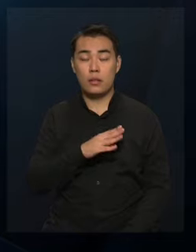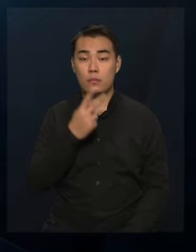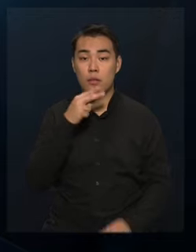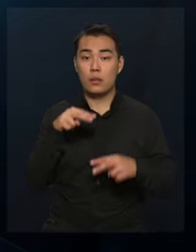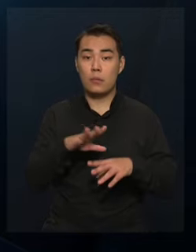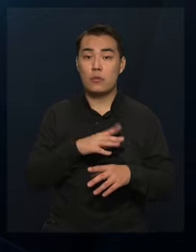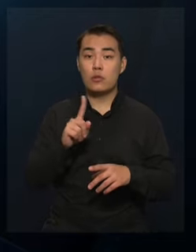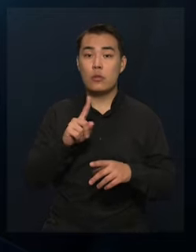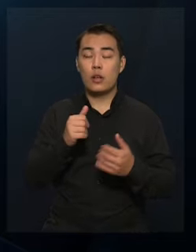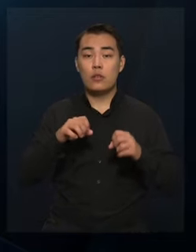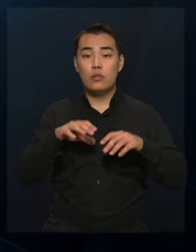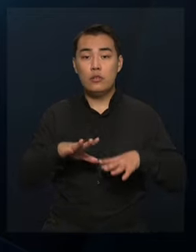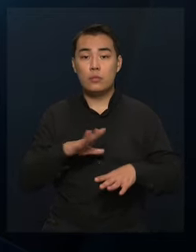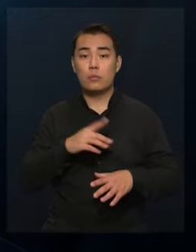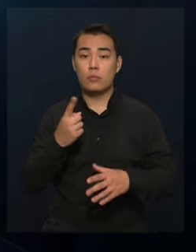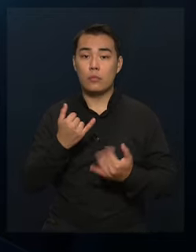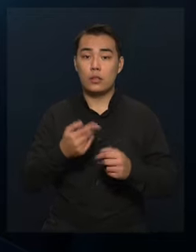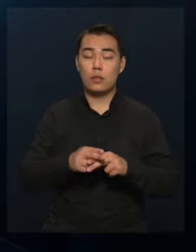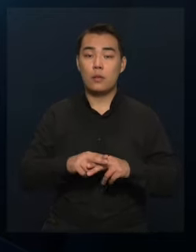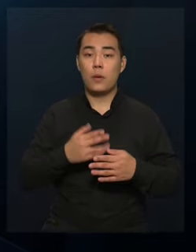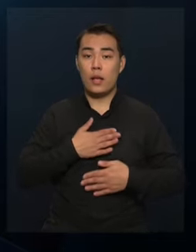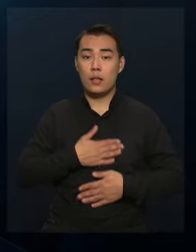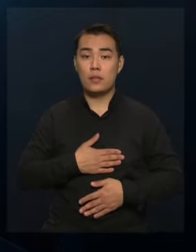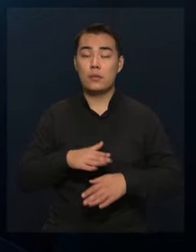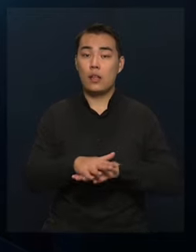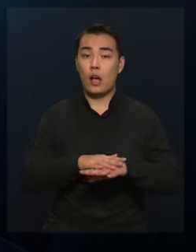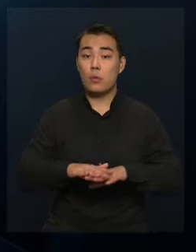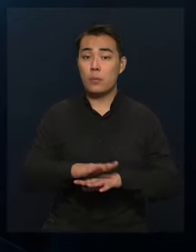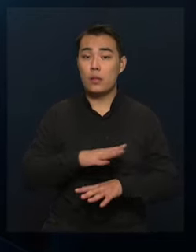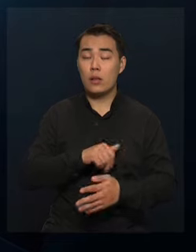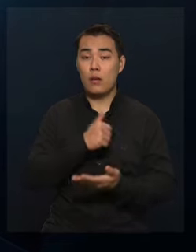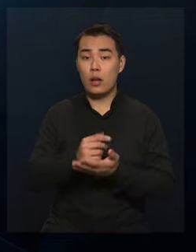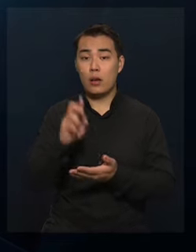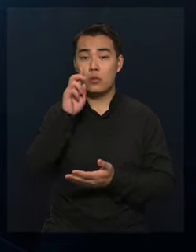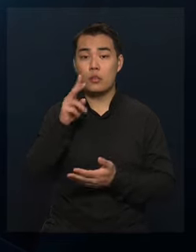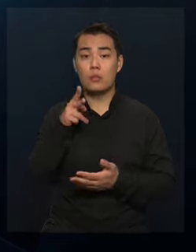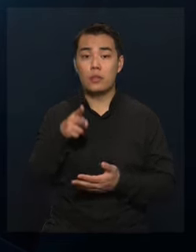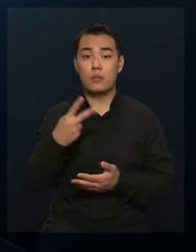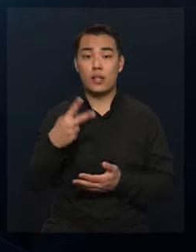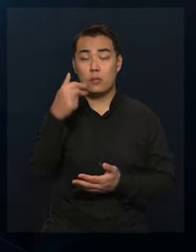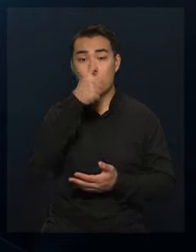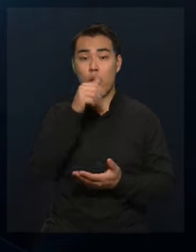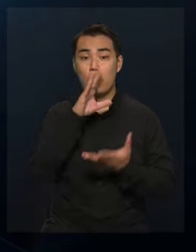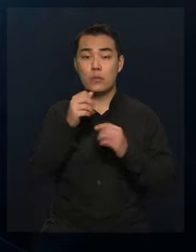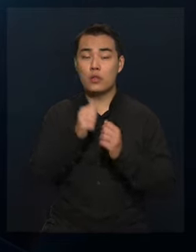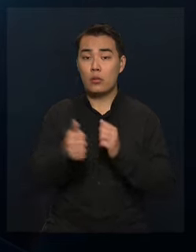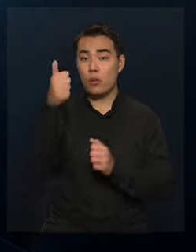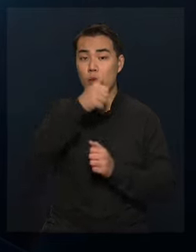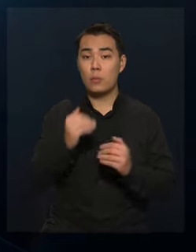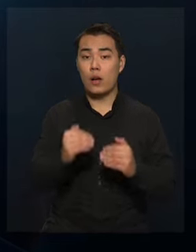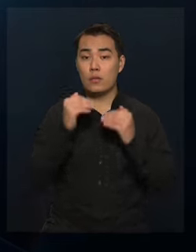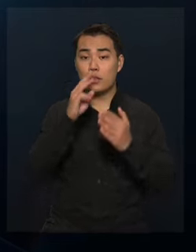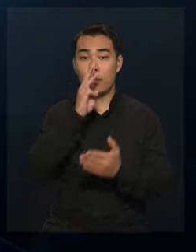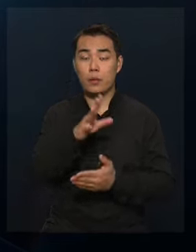бы невозможны без повышения благосостояния народа. Понимая это, глава государства еще в 2020 году инициировал ежегодное повышение